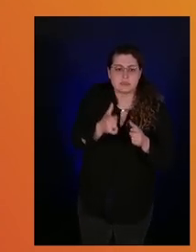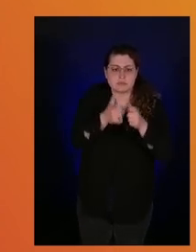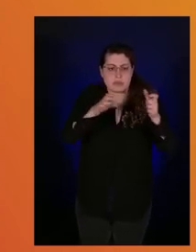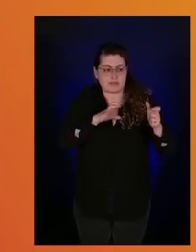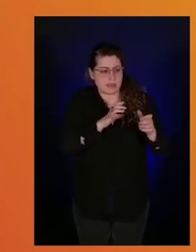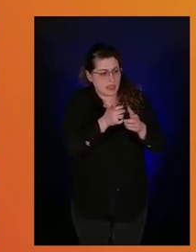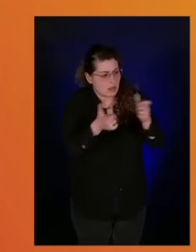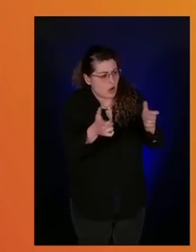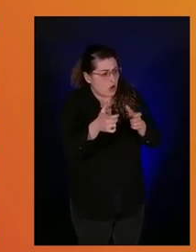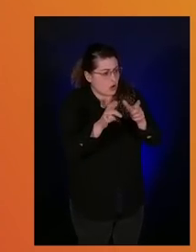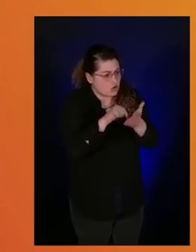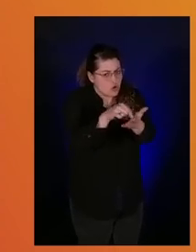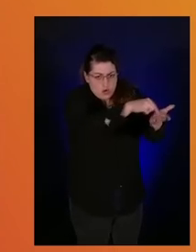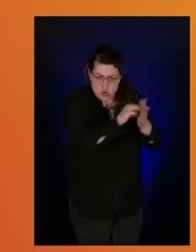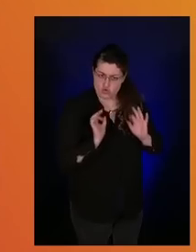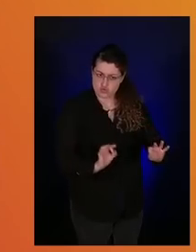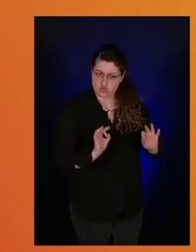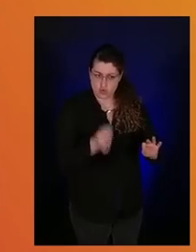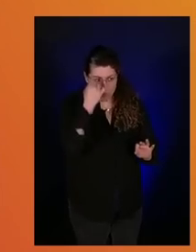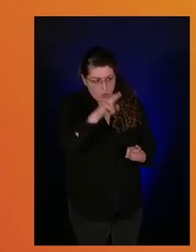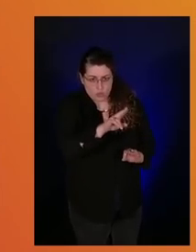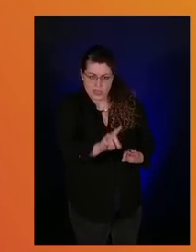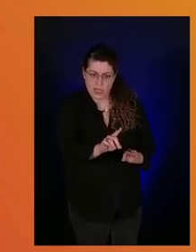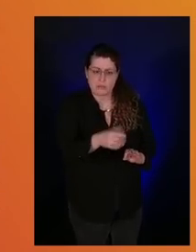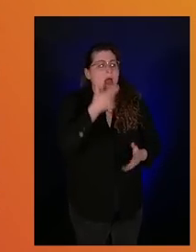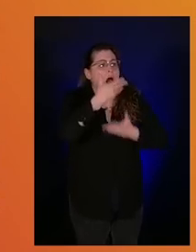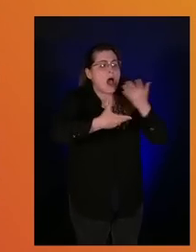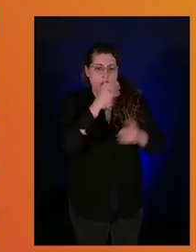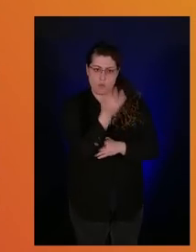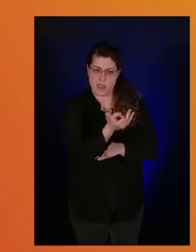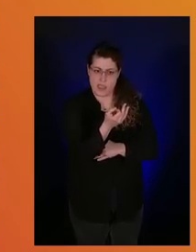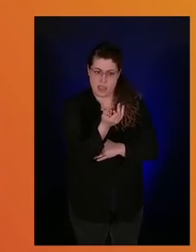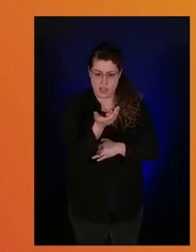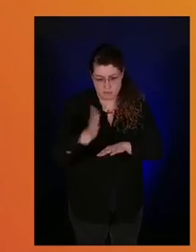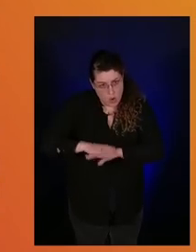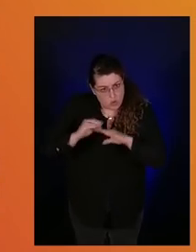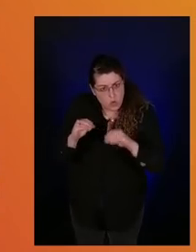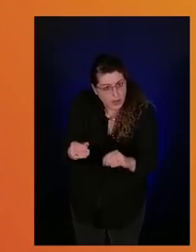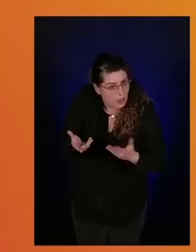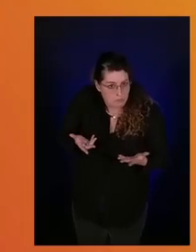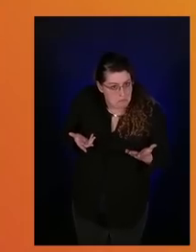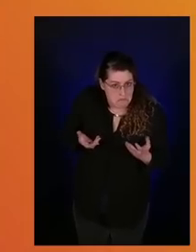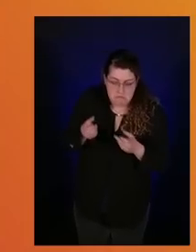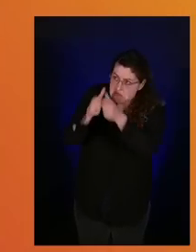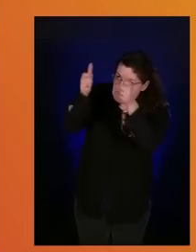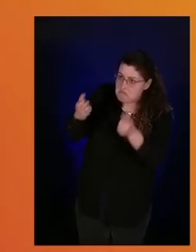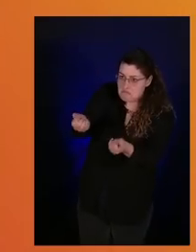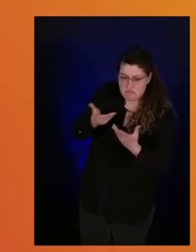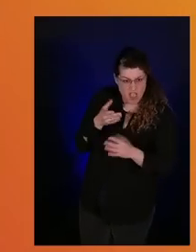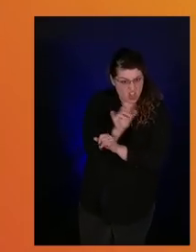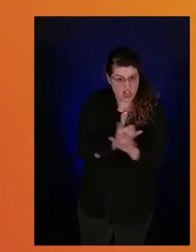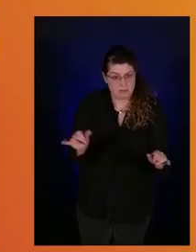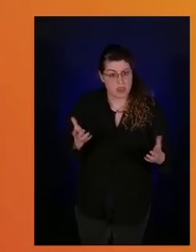les locaux des UD. Mais les paroles, elles sont bien. Mais dans les faits, on n'a jamais eu aucune proposition de quoi que ce